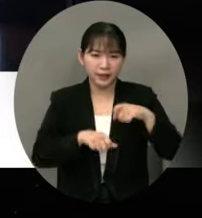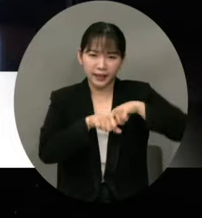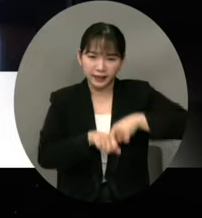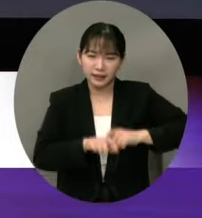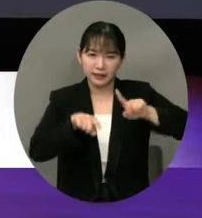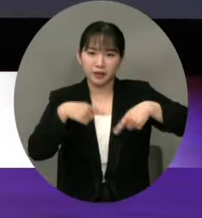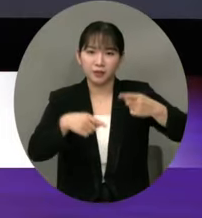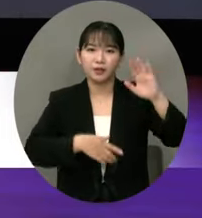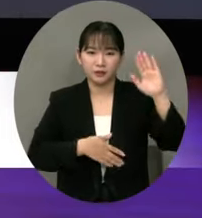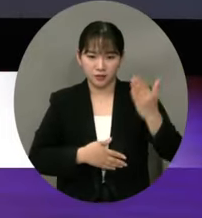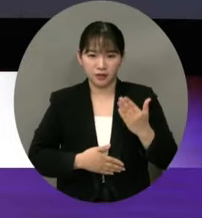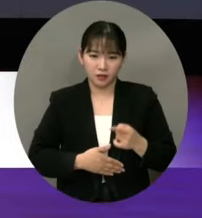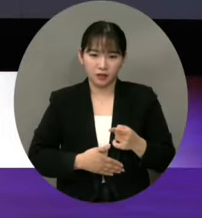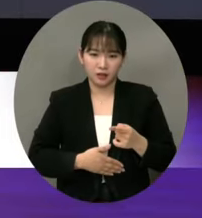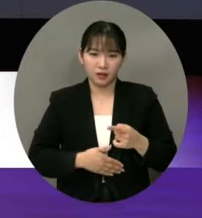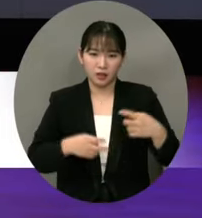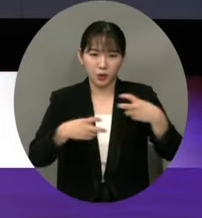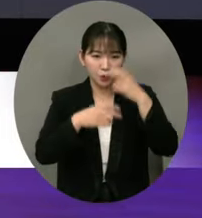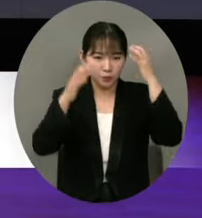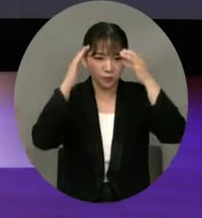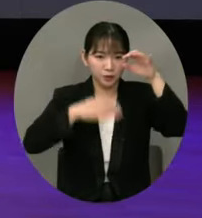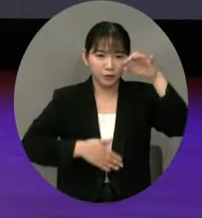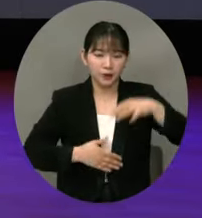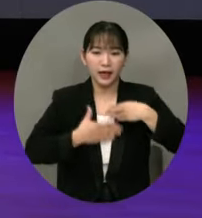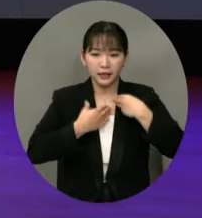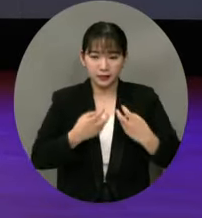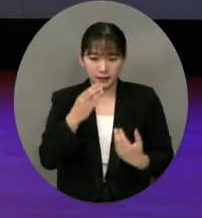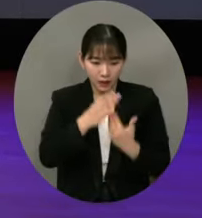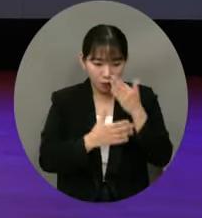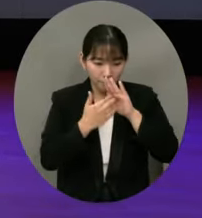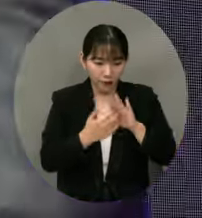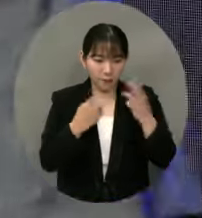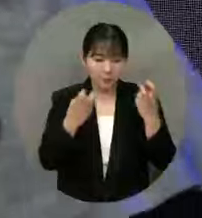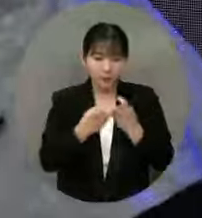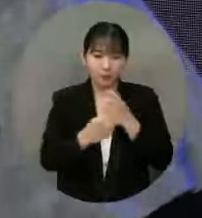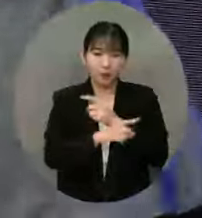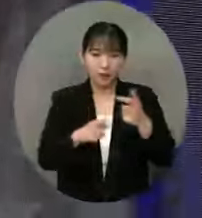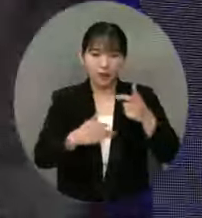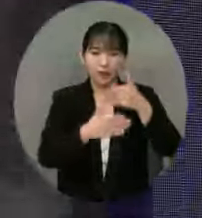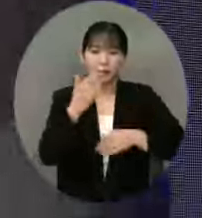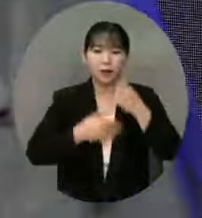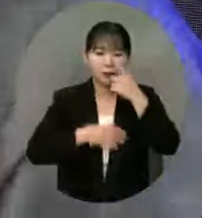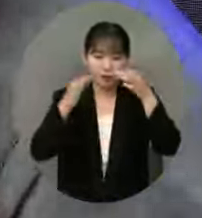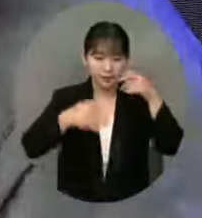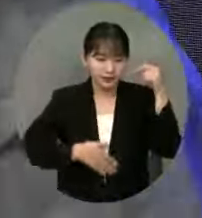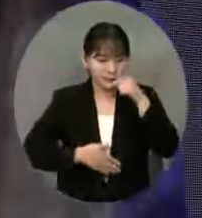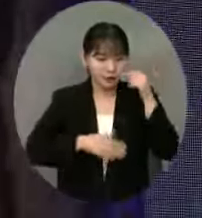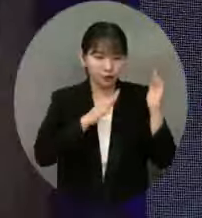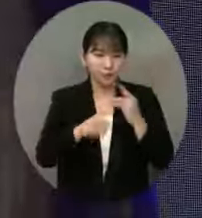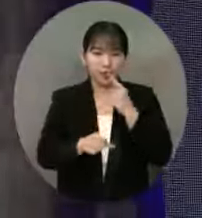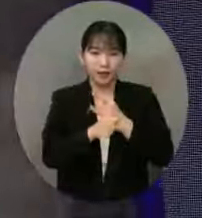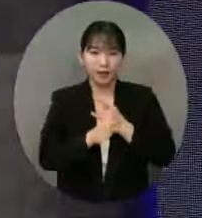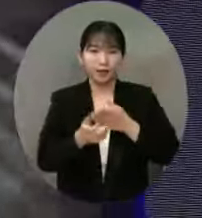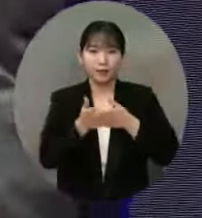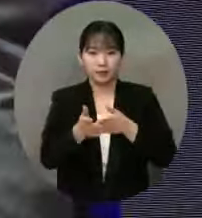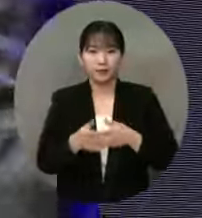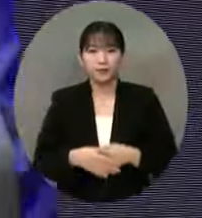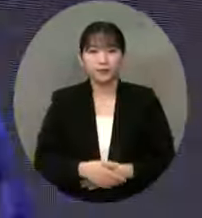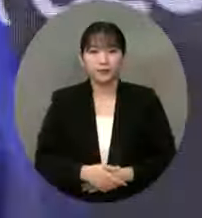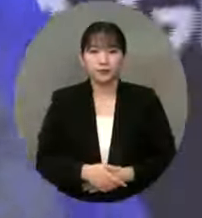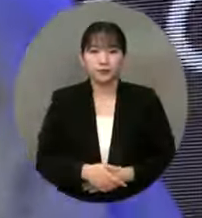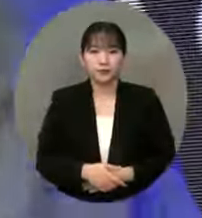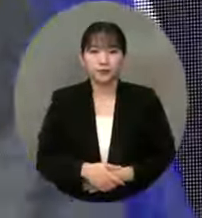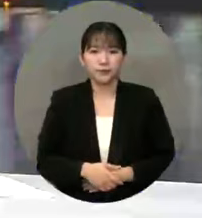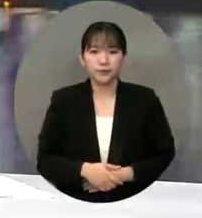강제적으로 참여하게 됐다며 교통혼잡 지역에서 안전사고 대책 등을 남은 한 달 동안 철저하게 마련하라고 촉구했습니다.